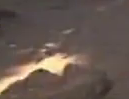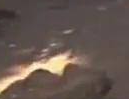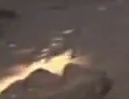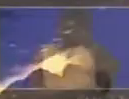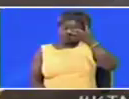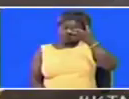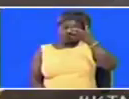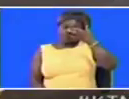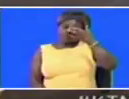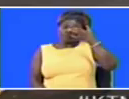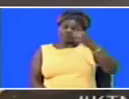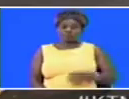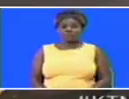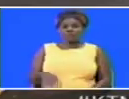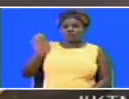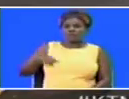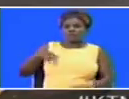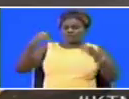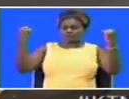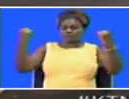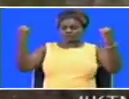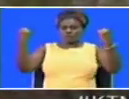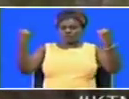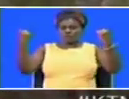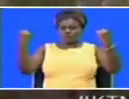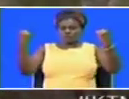jujo na kwenye makala ya mwanamke